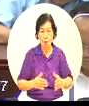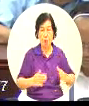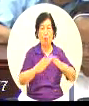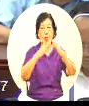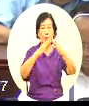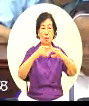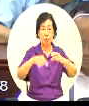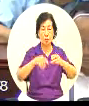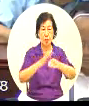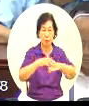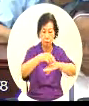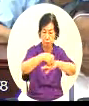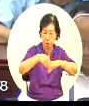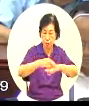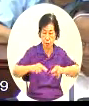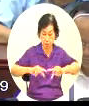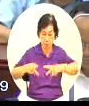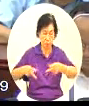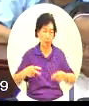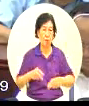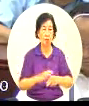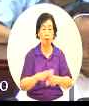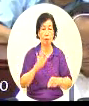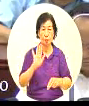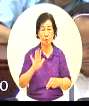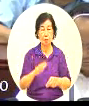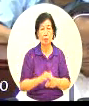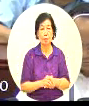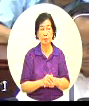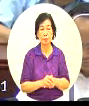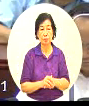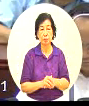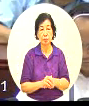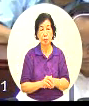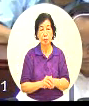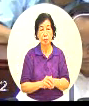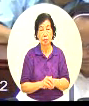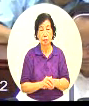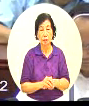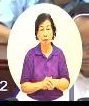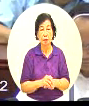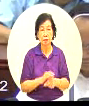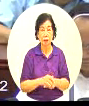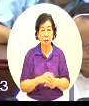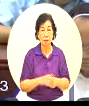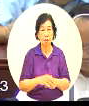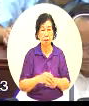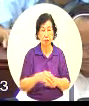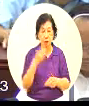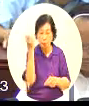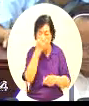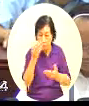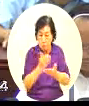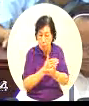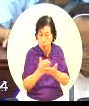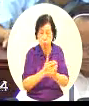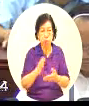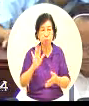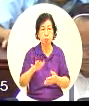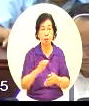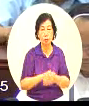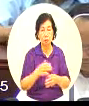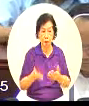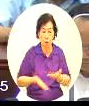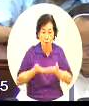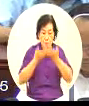变更了的时阵，来做迄个区要求做公益性、甲必要性的评估。阮做了的时阵，上去要来进